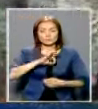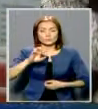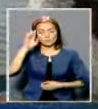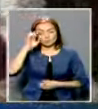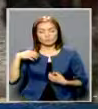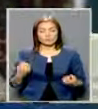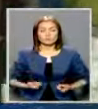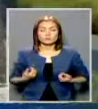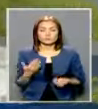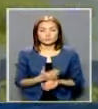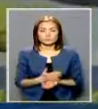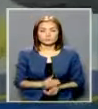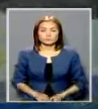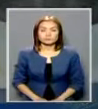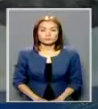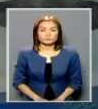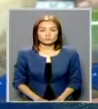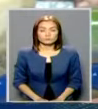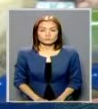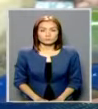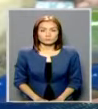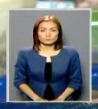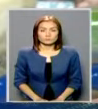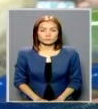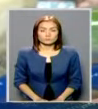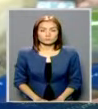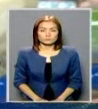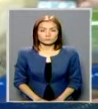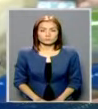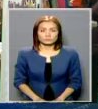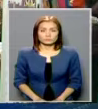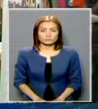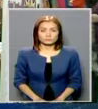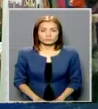государственной поддержки. Торгын Жортабай, Сухия Каттарғызы, Айбек Галымов, телеканал Атырау.